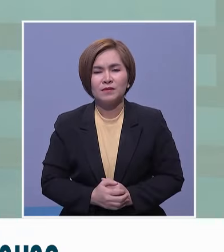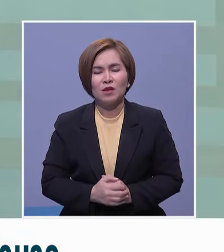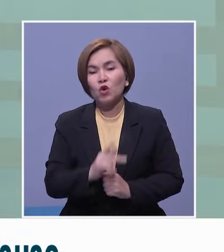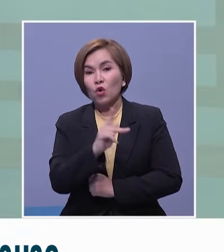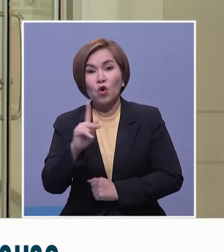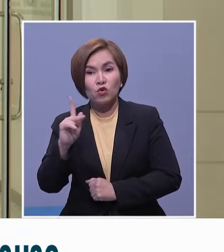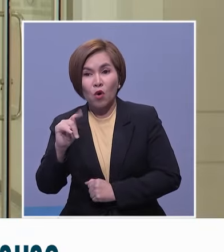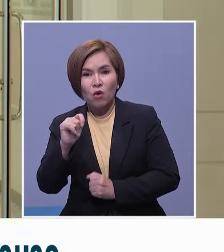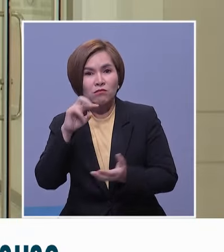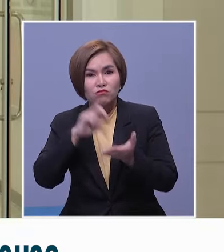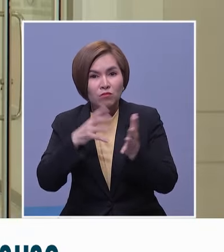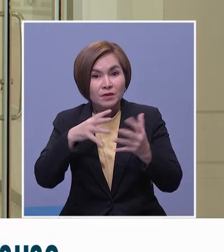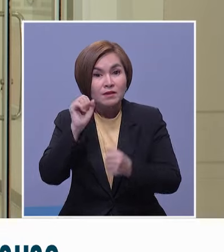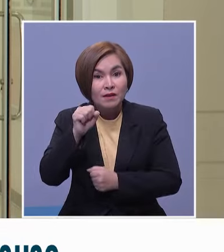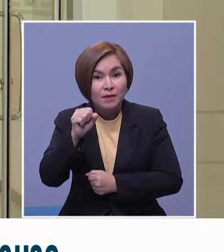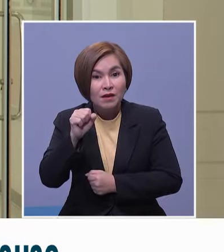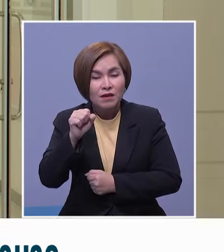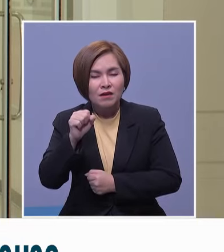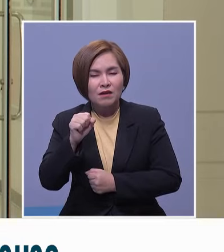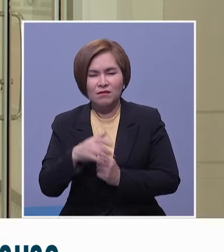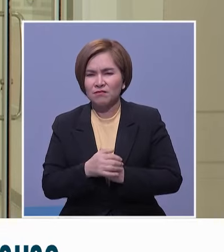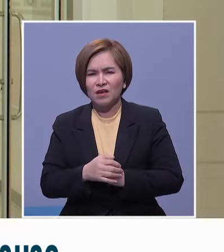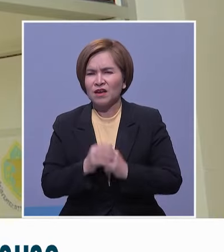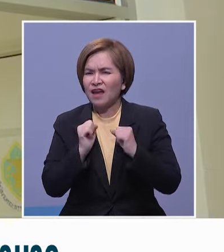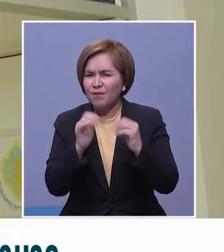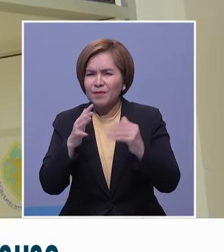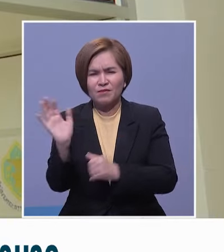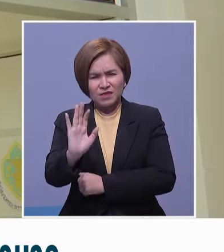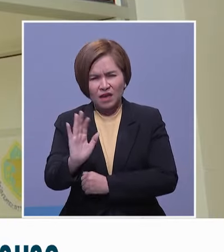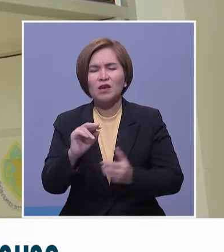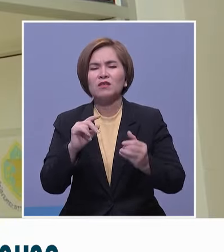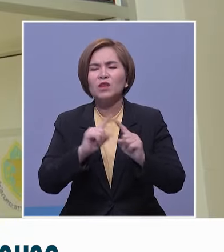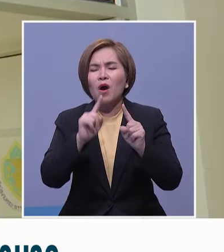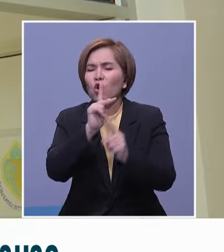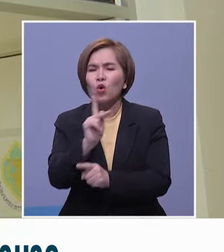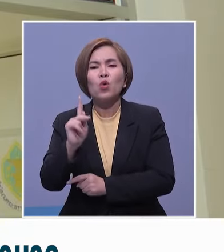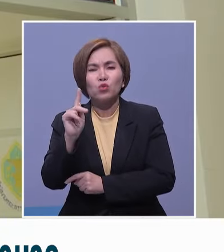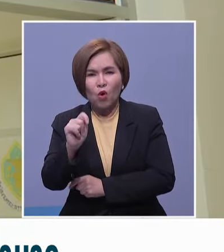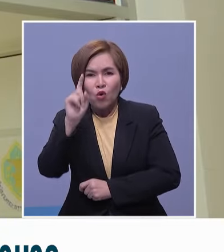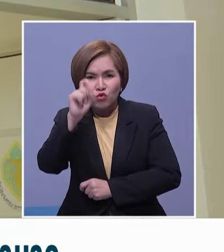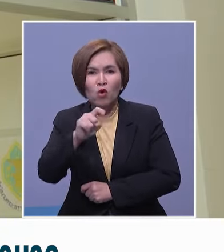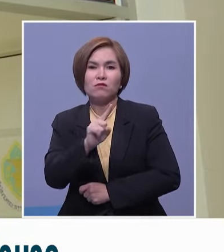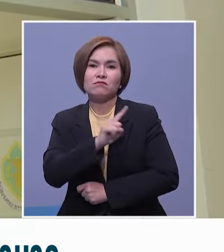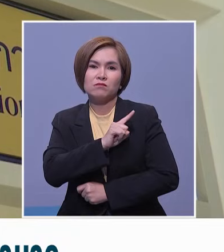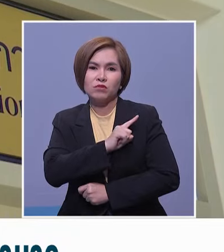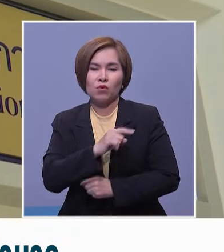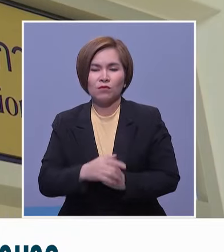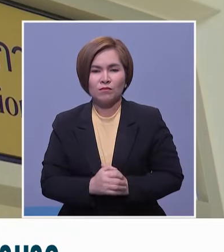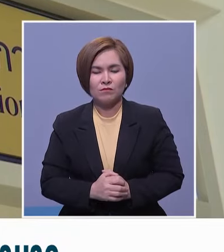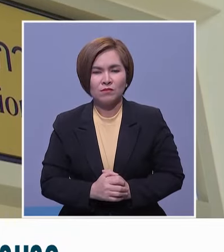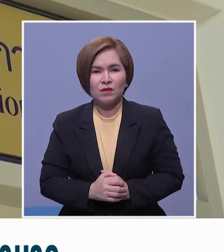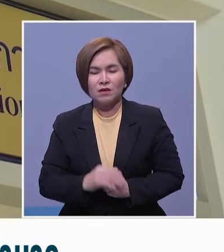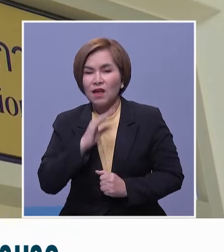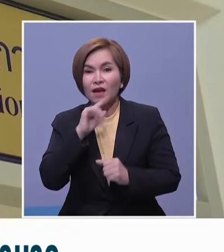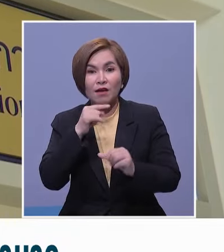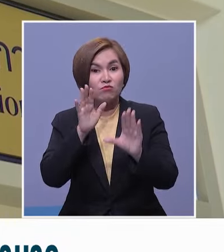กล้าเหรอคะ มันไม่ใช่ไม่กล้าเพียงแต่ว่ากกต.จะต้องรับผิดชอบต่อผู้สมั